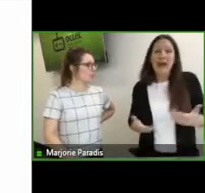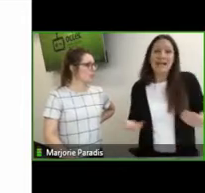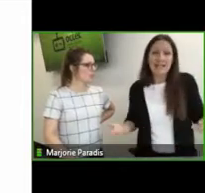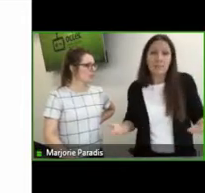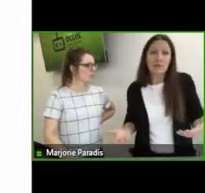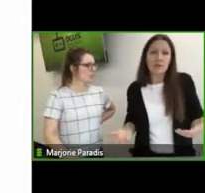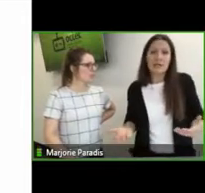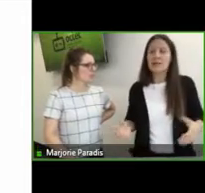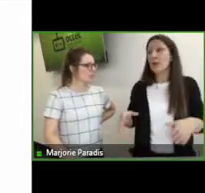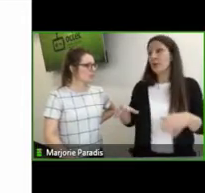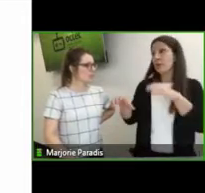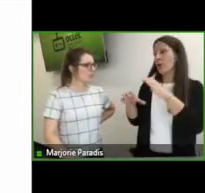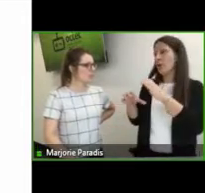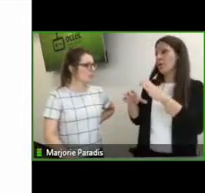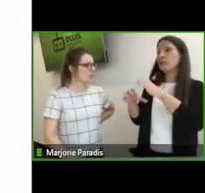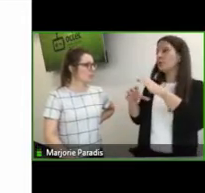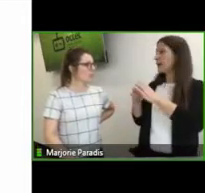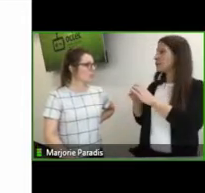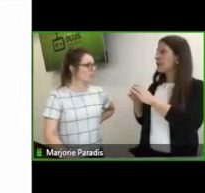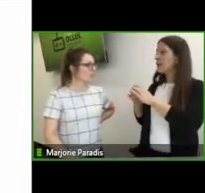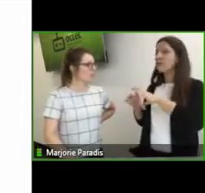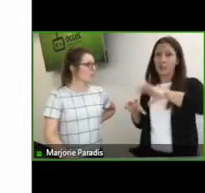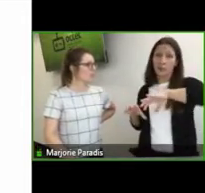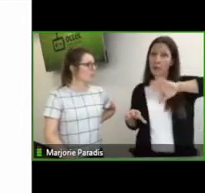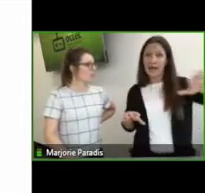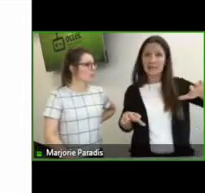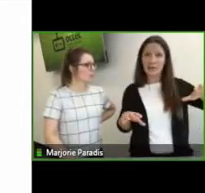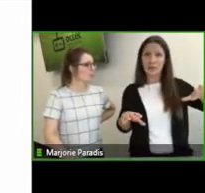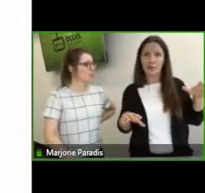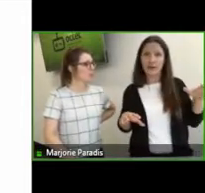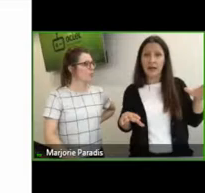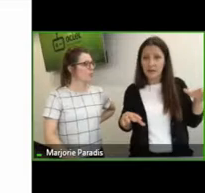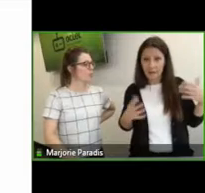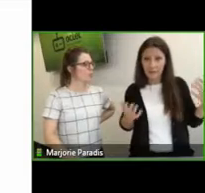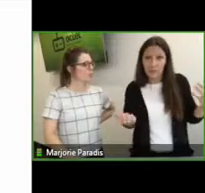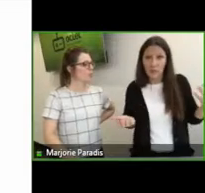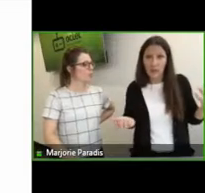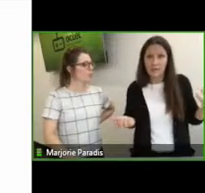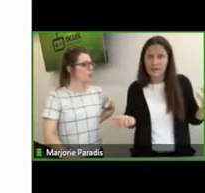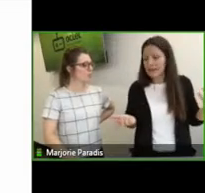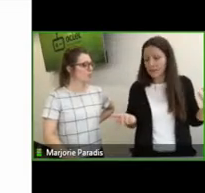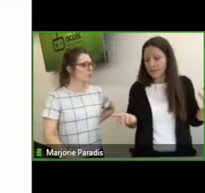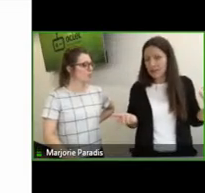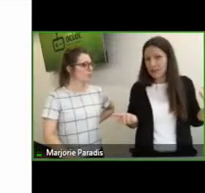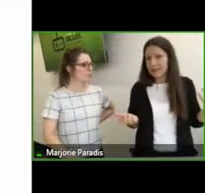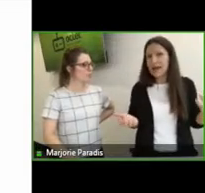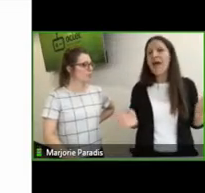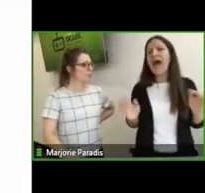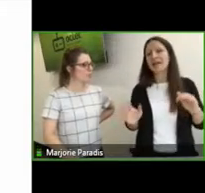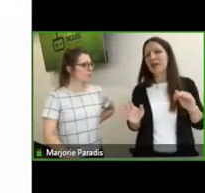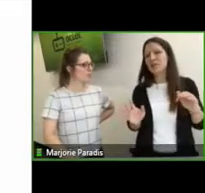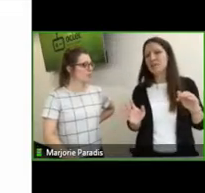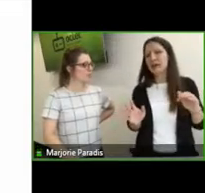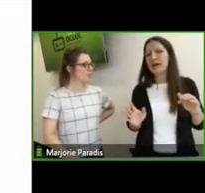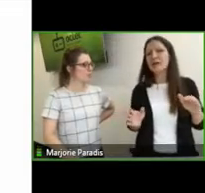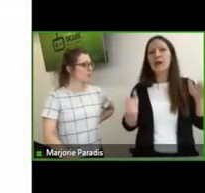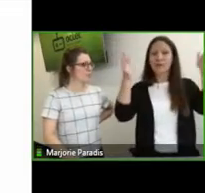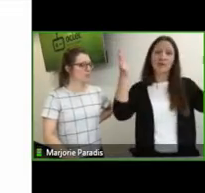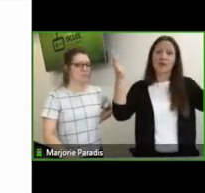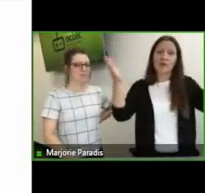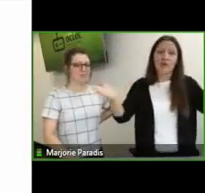par exemple, si j'utilise un bout de couverture de livre pour placer dans une nouvelle qui est pour la décontextualiser avec la recherche par